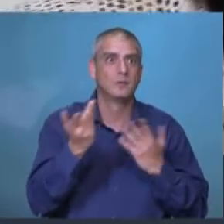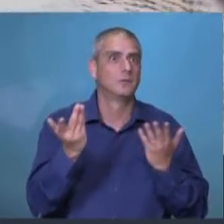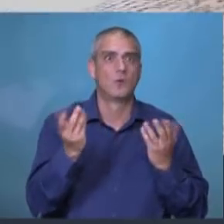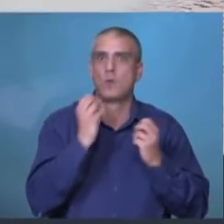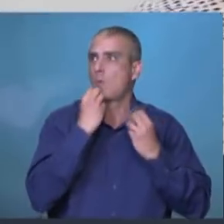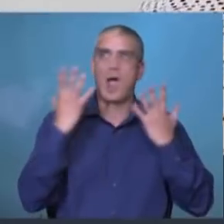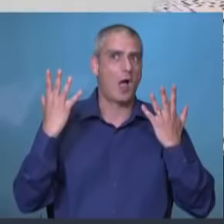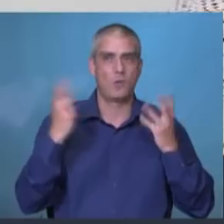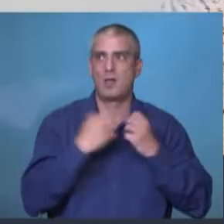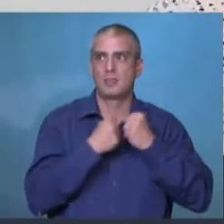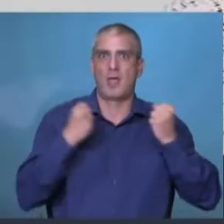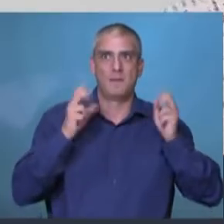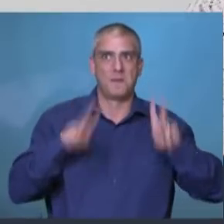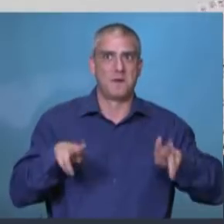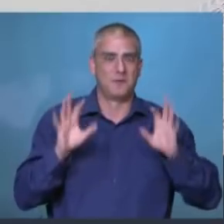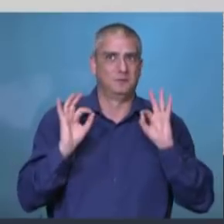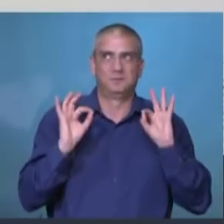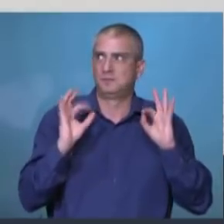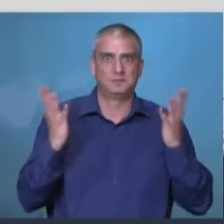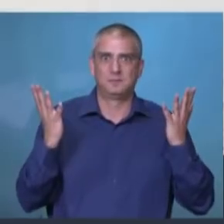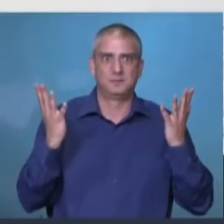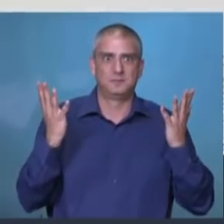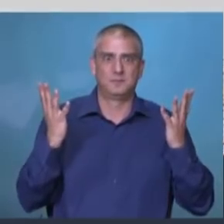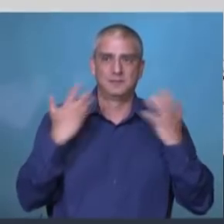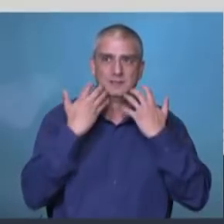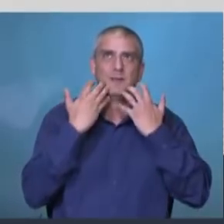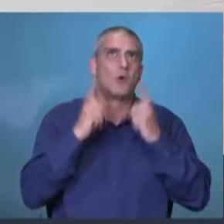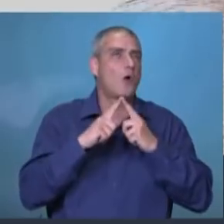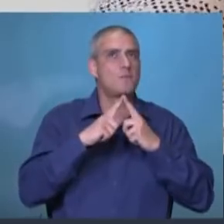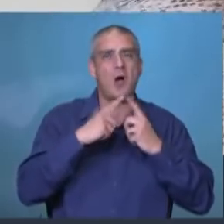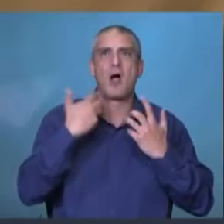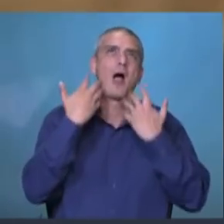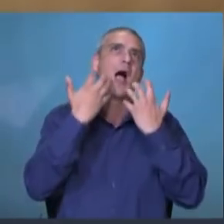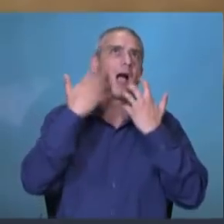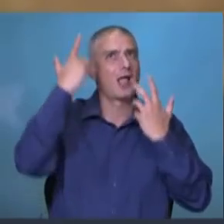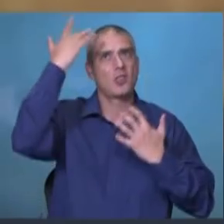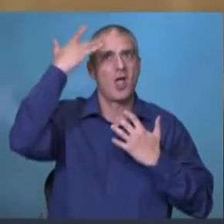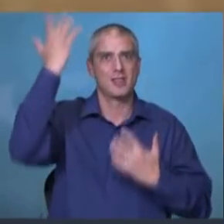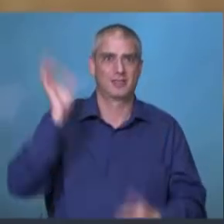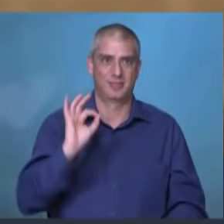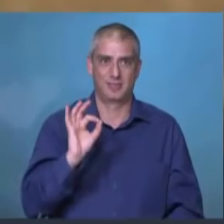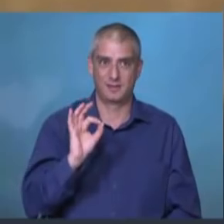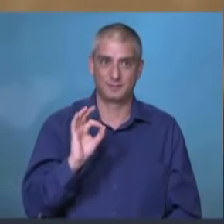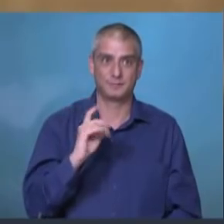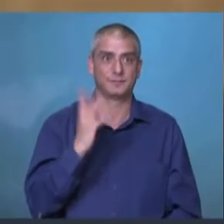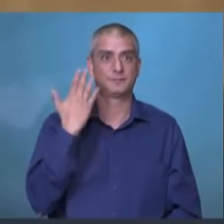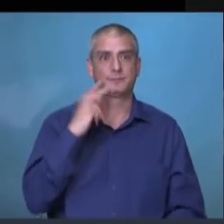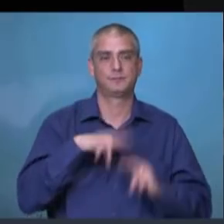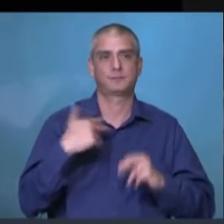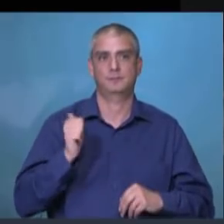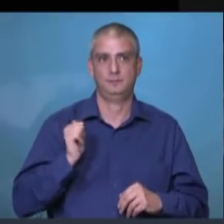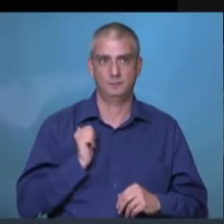וואו, זה היה דרמטי, זה היה רומנטי, זה היה כזה, ממש כזה סיפור אגדות לגמרי. כשהוא היה במילואים, הוא הלך